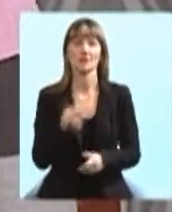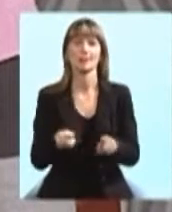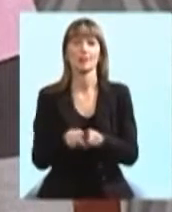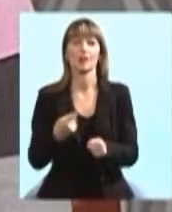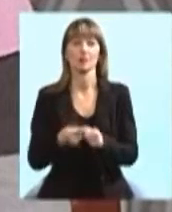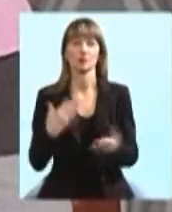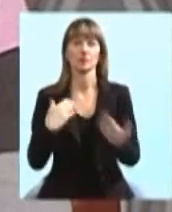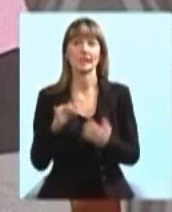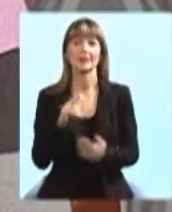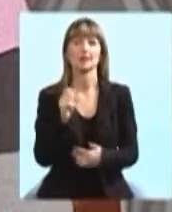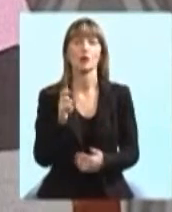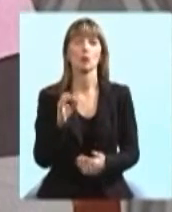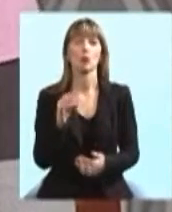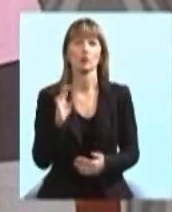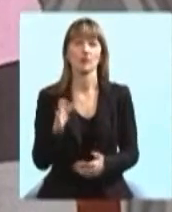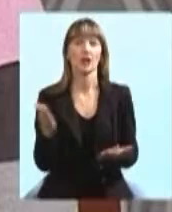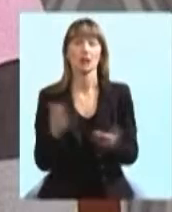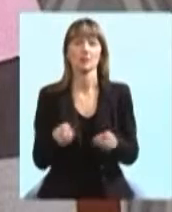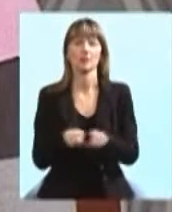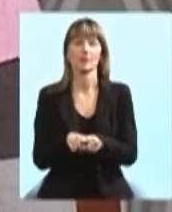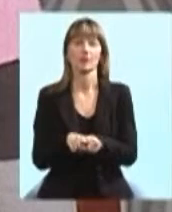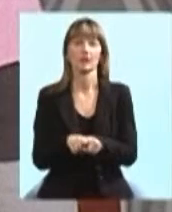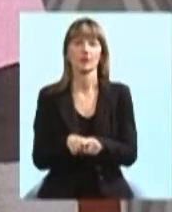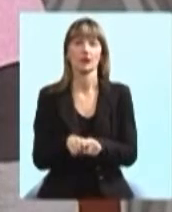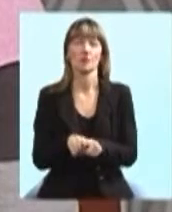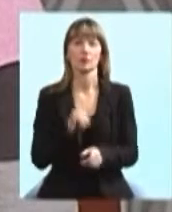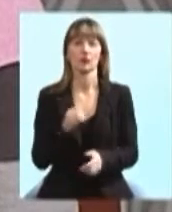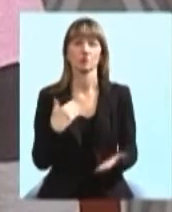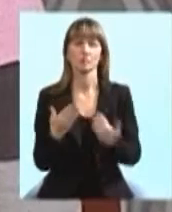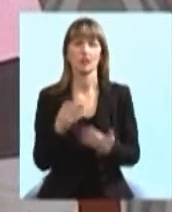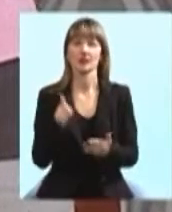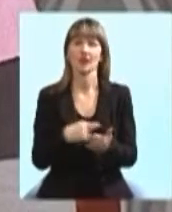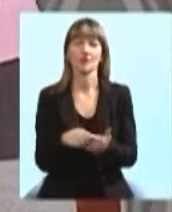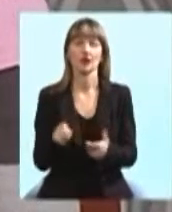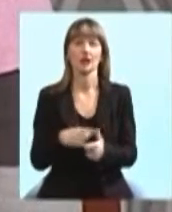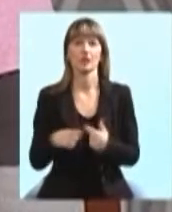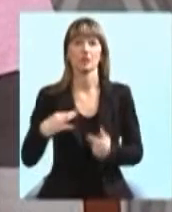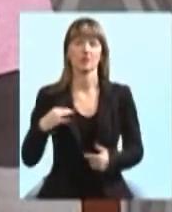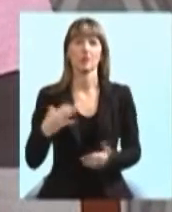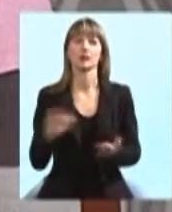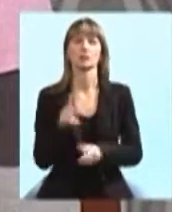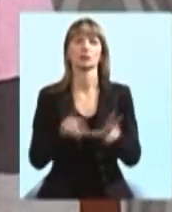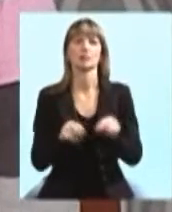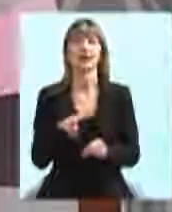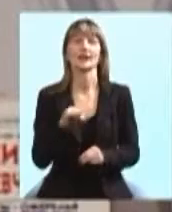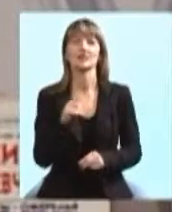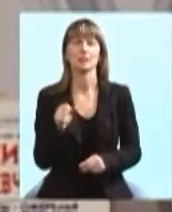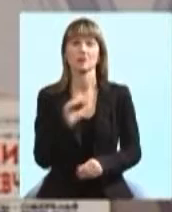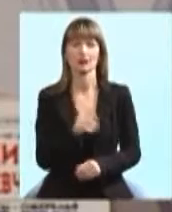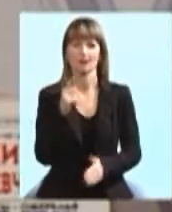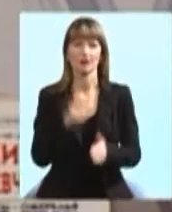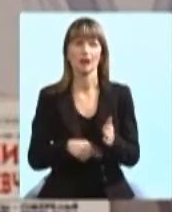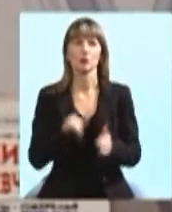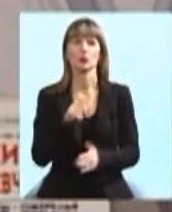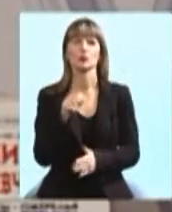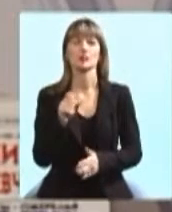стосується і забобонів. А якісь такі негативні забобони краще не вірити або взагалі їх ігнорувати. А як ти вважаєш, Ліза, а діти вірять у